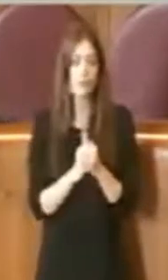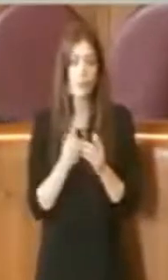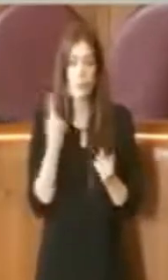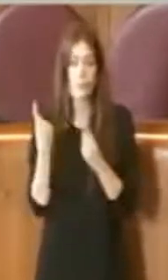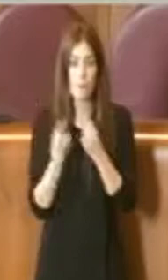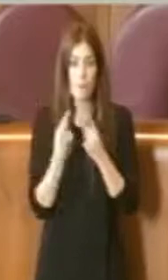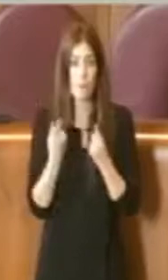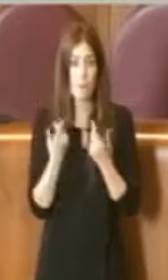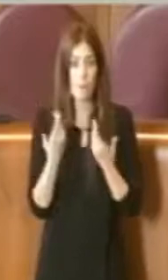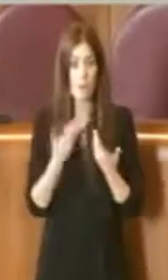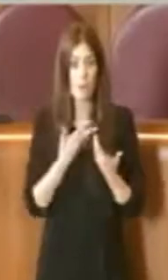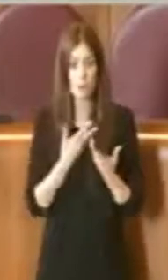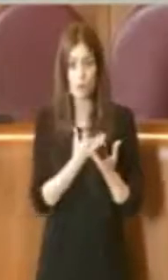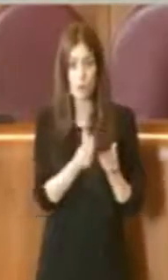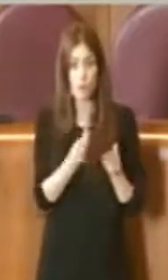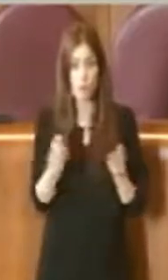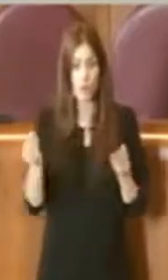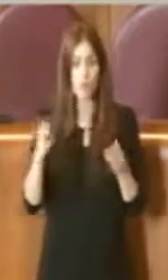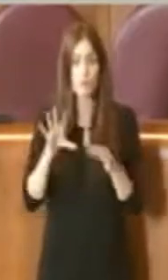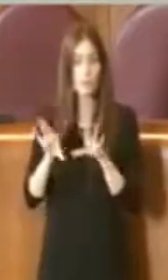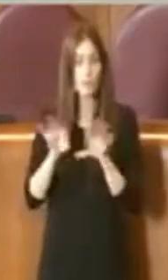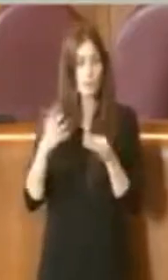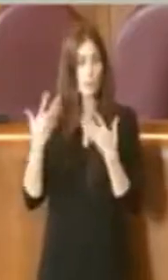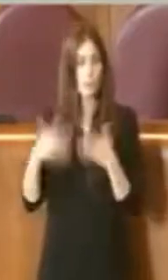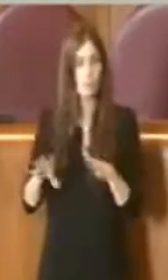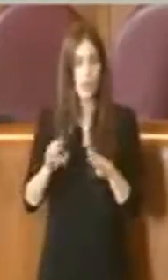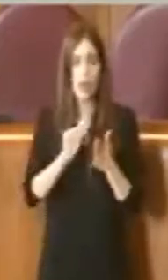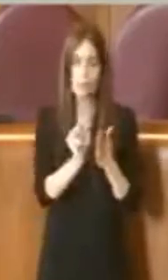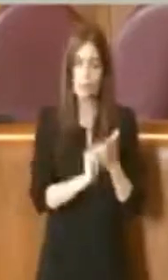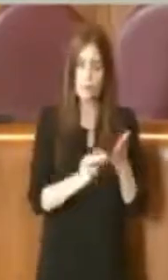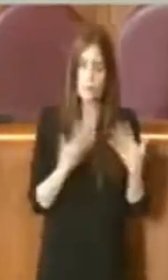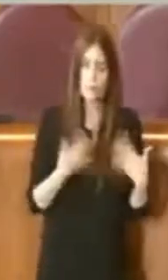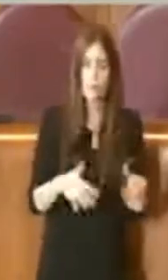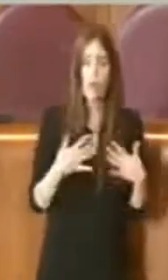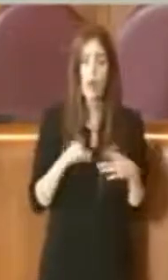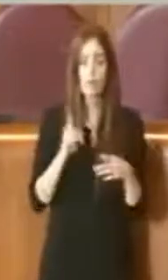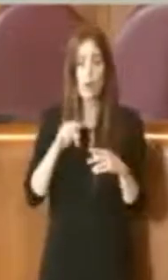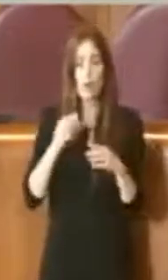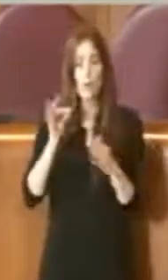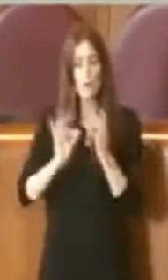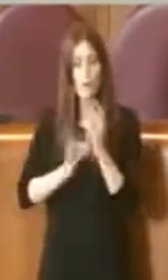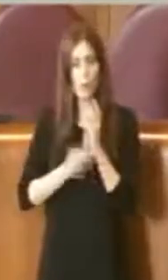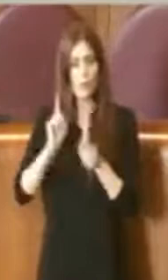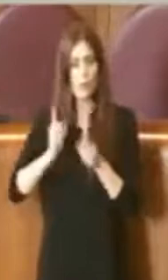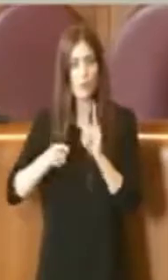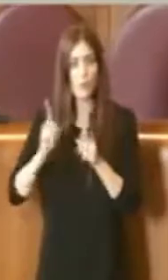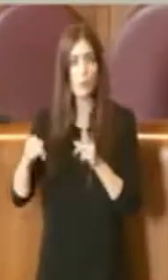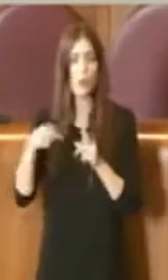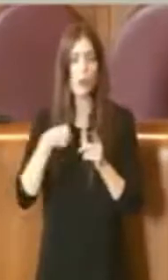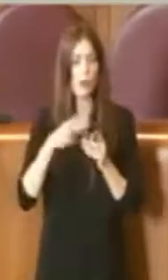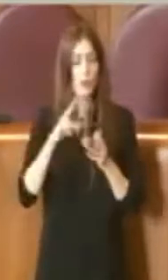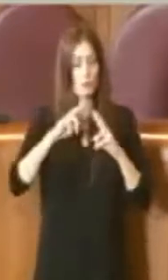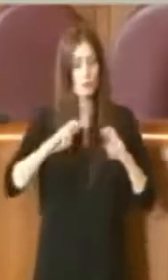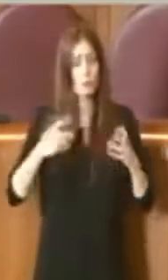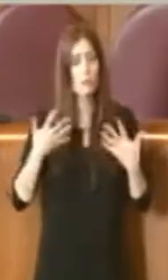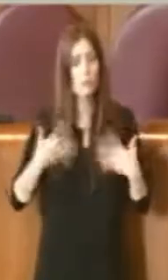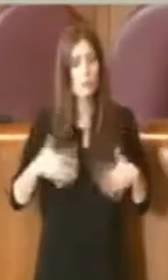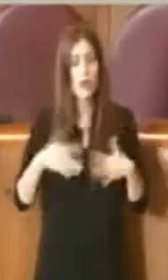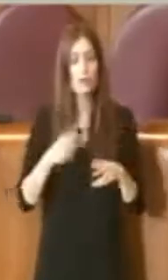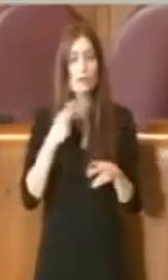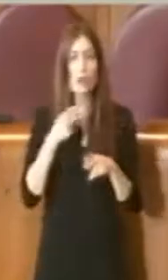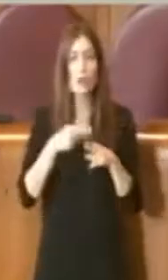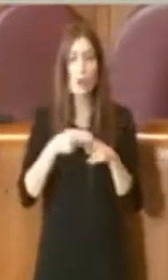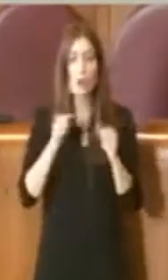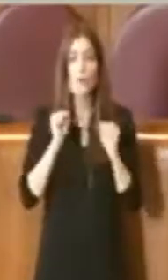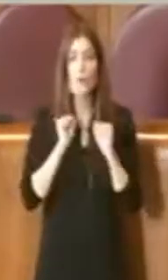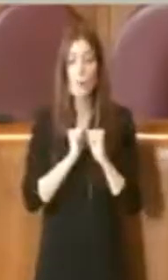attività messe in campo, indirizzi già formalizzati e dei provvedimenti esaminati e approvati, anche non solo in questa consiliatura, la città di Roma